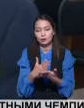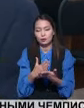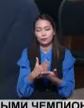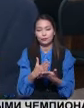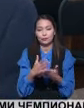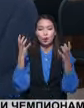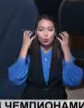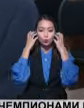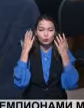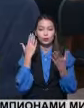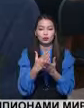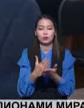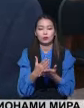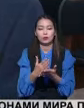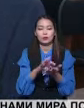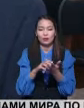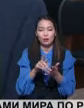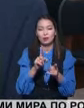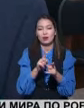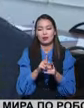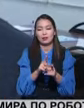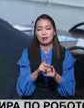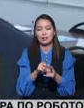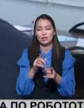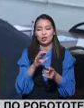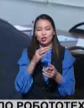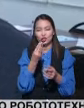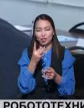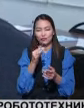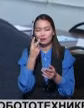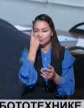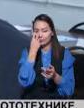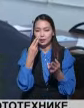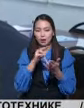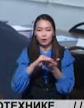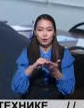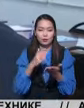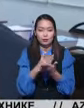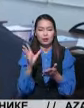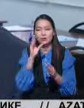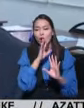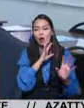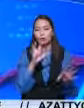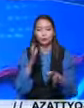наушники, лупы, трафареты, шрифт Брайля. Все 183 участка обеспечены.